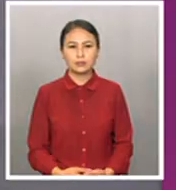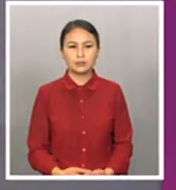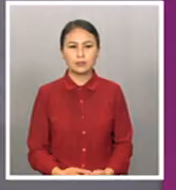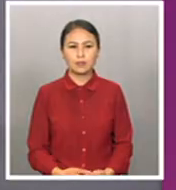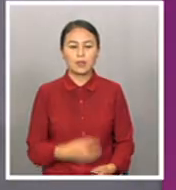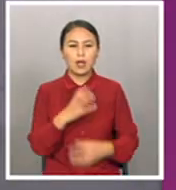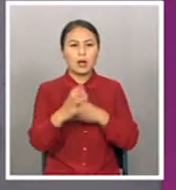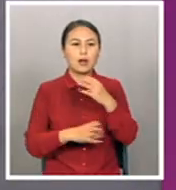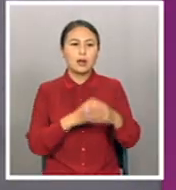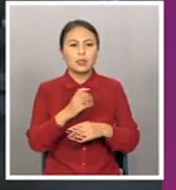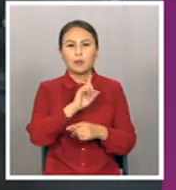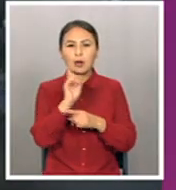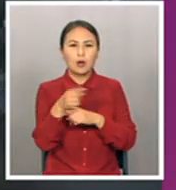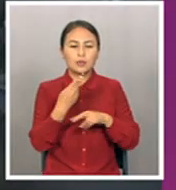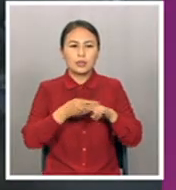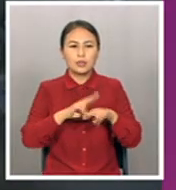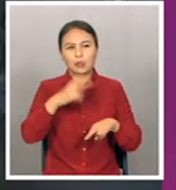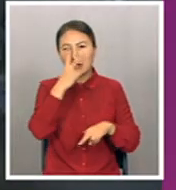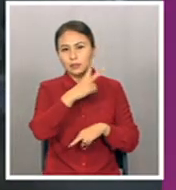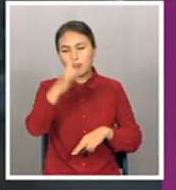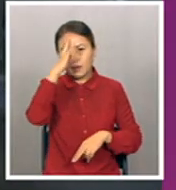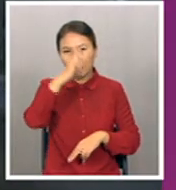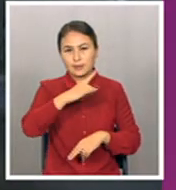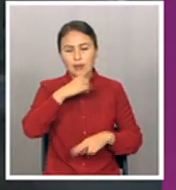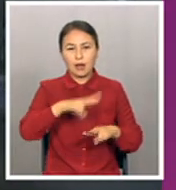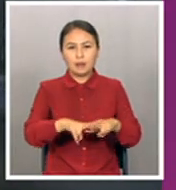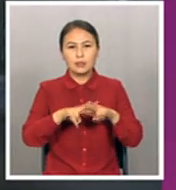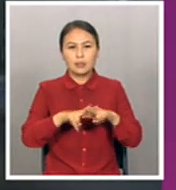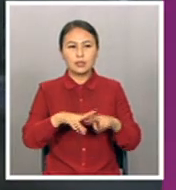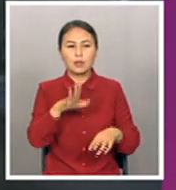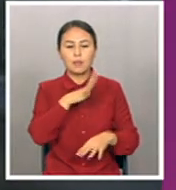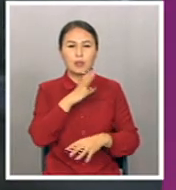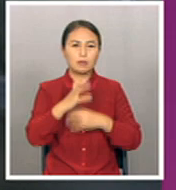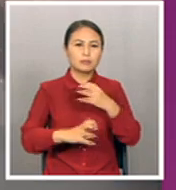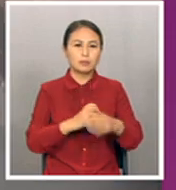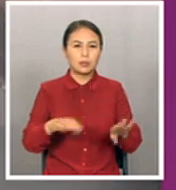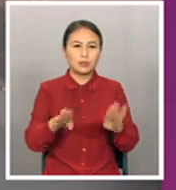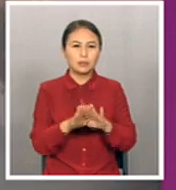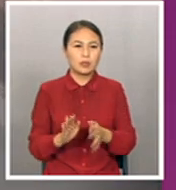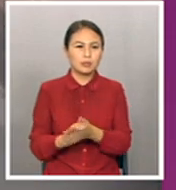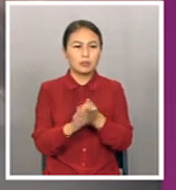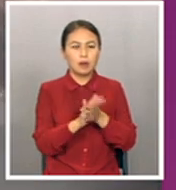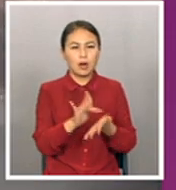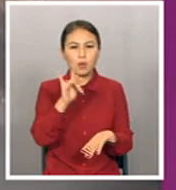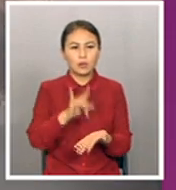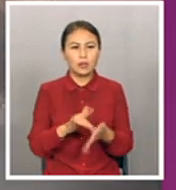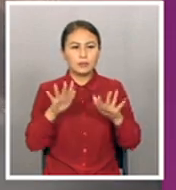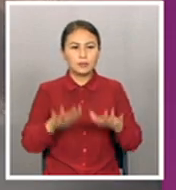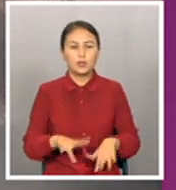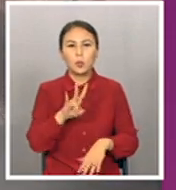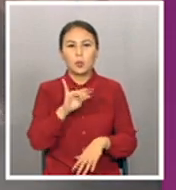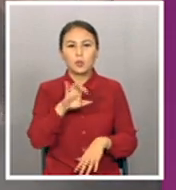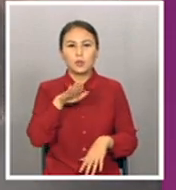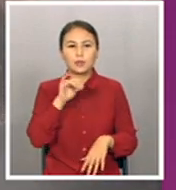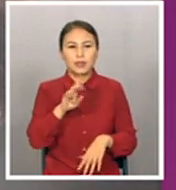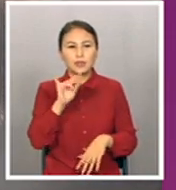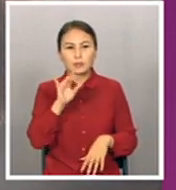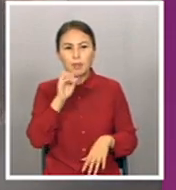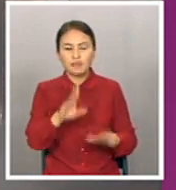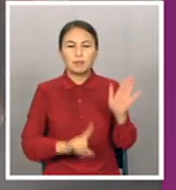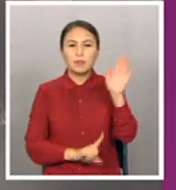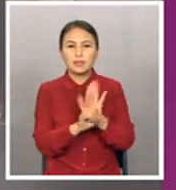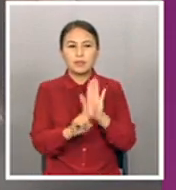Әлемді қауымдастықтың көз алдында Қазақстанның астанасы жаһандық әріптестік орталығына айналды. Президент Нұрсұлтан Назарбаевтың